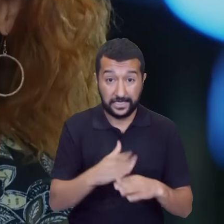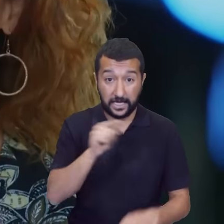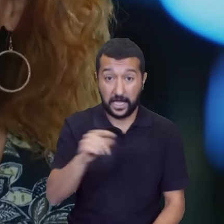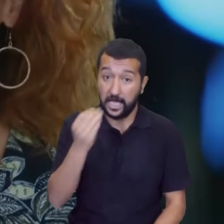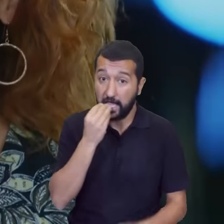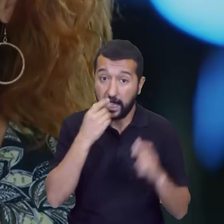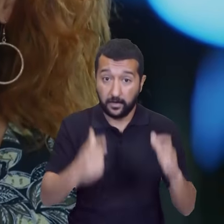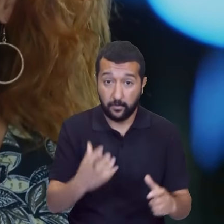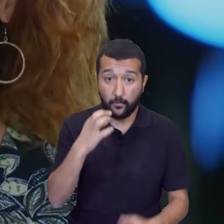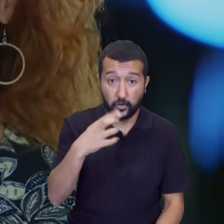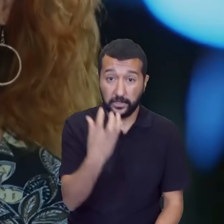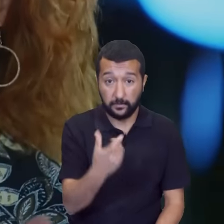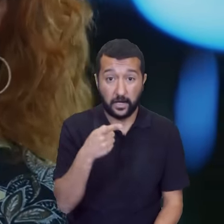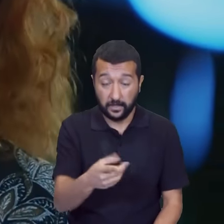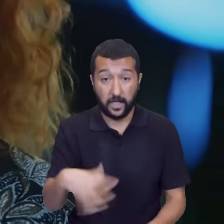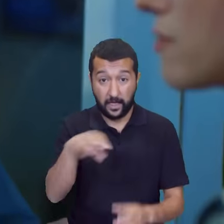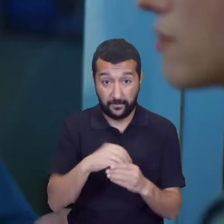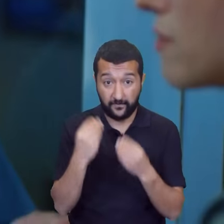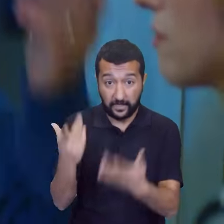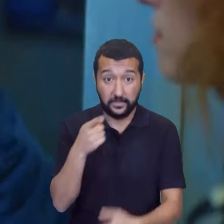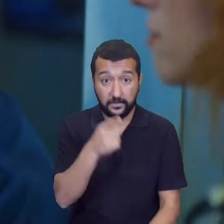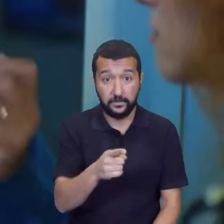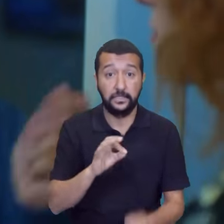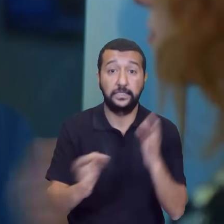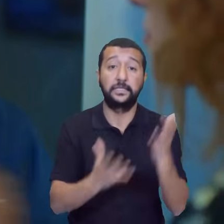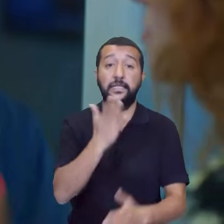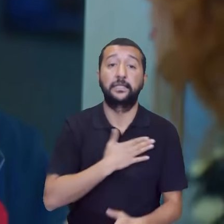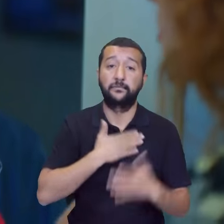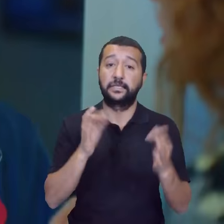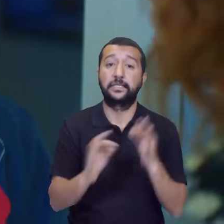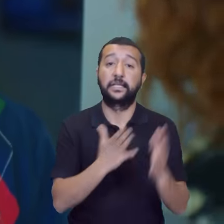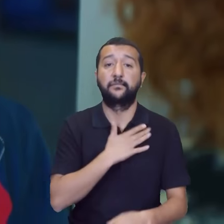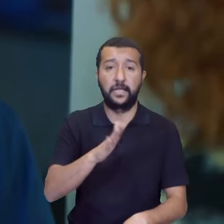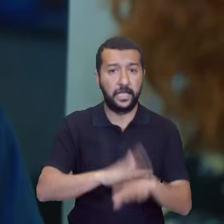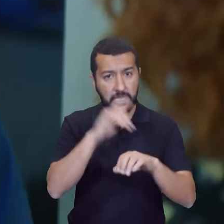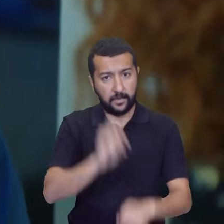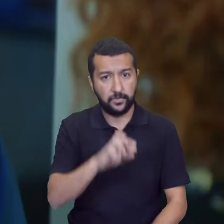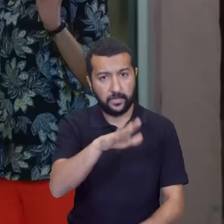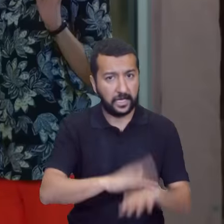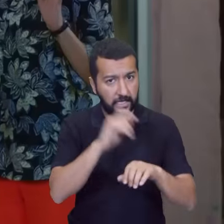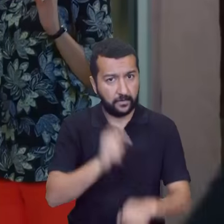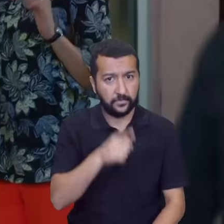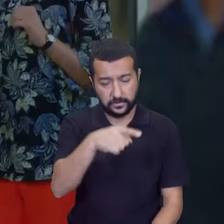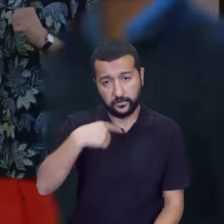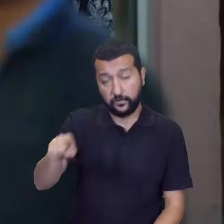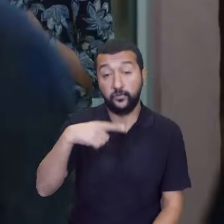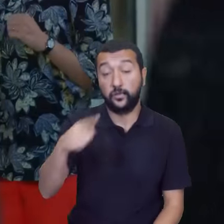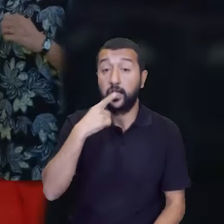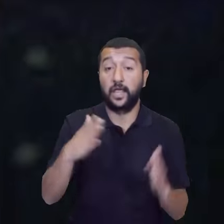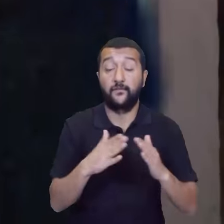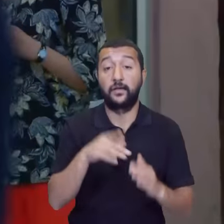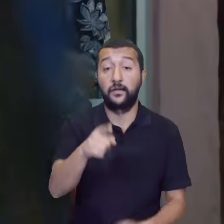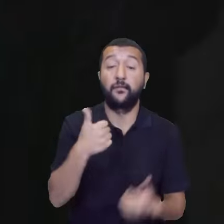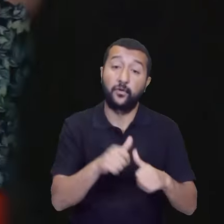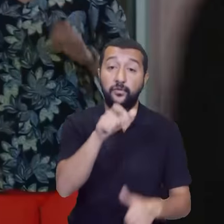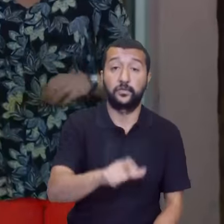takım, porselen, tabak, vazo mu verdin? Yandım ben ya, yandım ben. Ne yaptın Perran, ne yaptın? Düş önüme, düş önüme hadi.